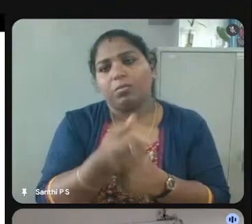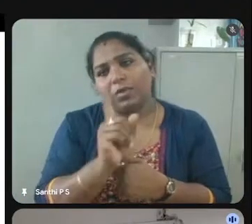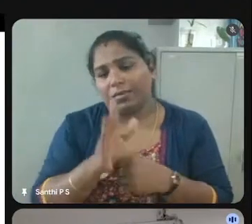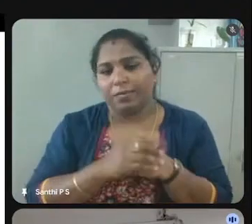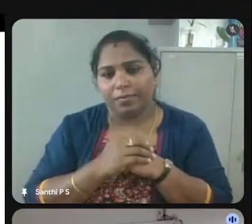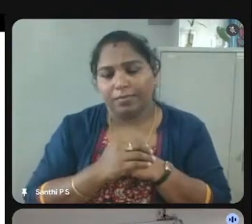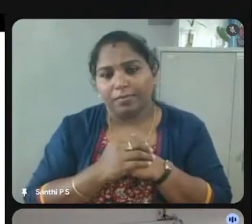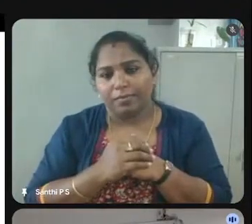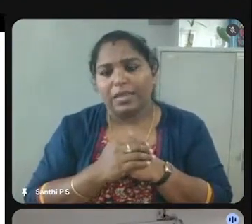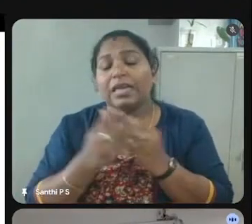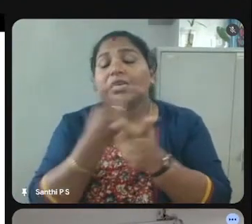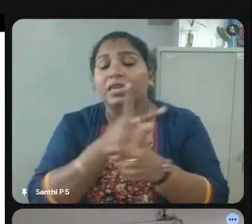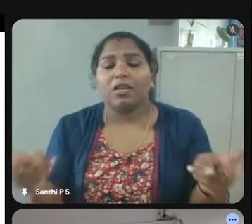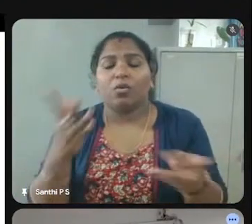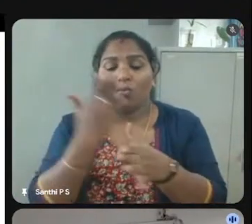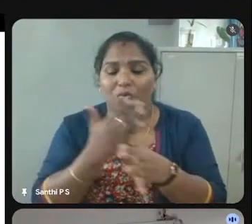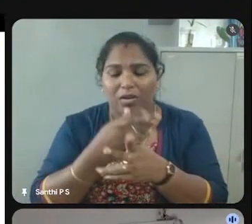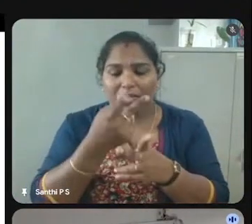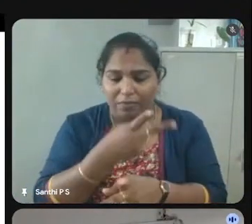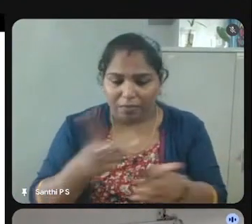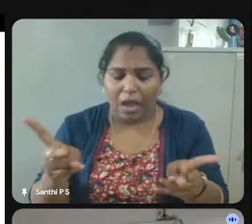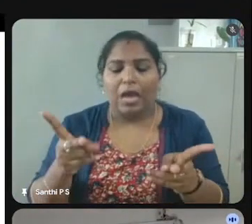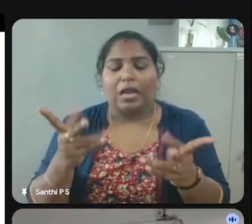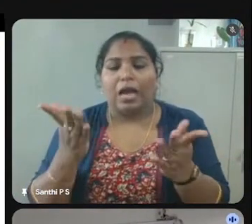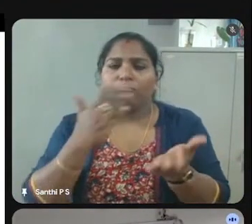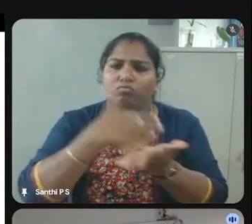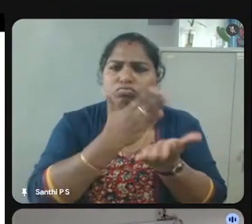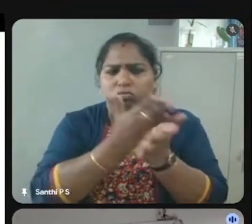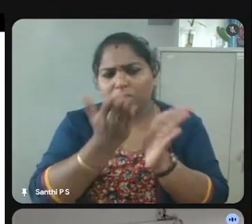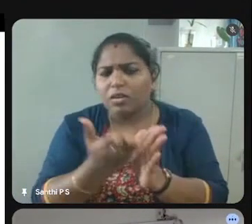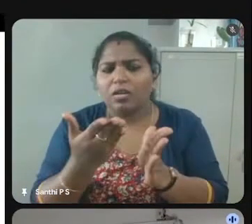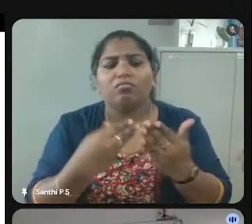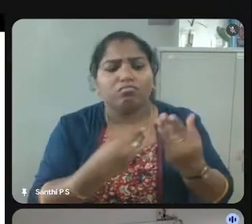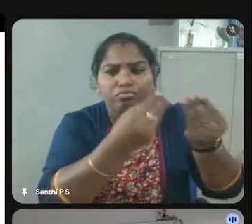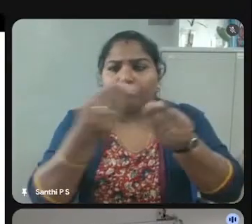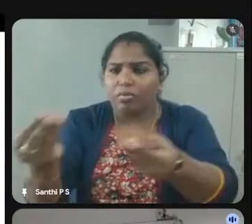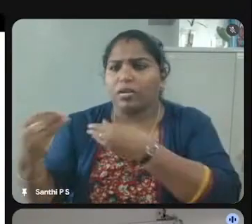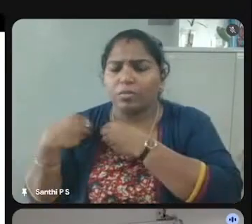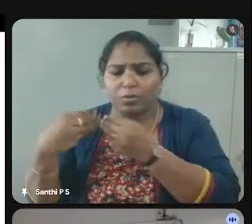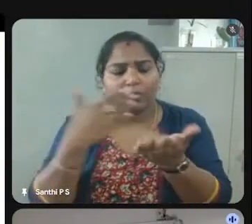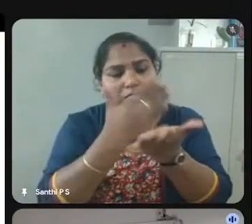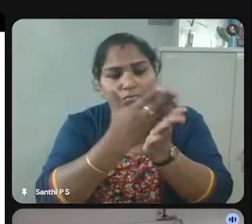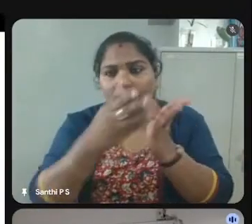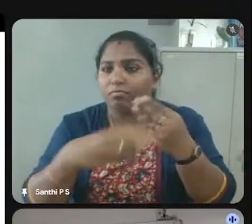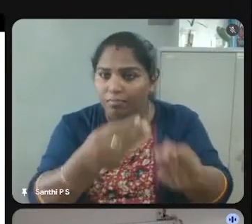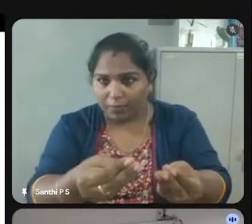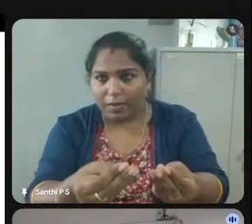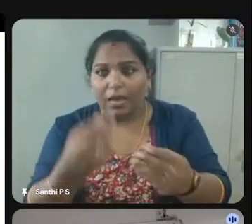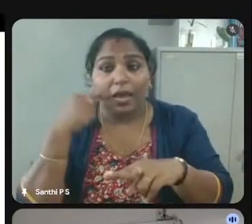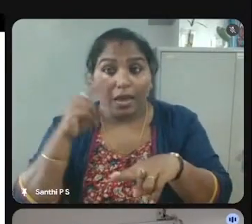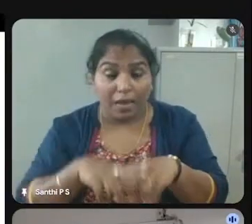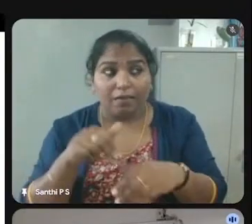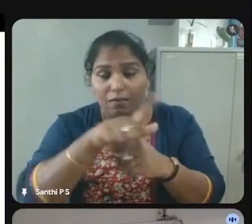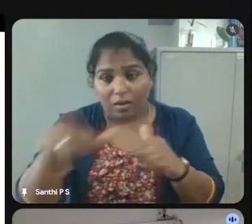ടാസ്കുകൾ ഒന്ന് ഡിവൈഡ് ചെയ്ത് എല്ലാവർക്കും കൊടുക്കുക. ഇതൊക്കെ കുടുംബാംഗങ്ങളെയും കൂടി സഹകരിപ്പിച്ച് ചെയ്യുകയാണെന്നുണ്ടെങ്കിൽ ഈ